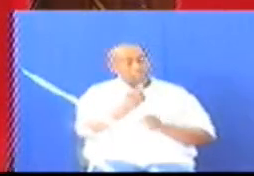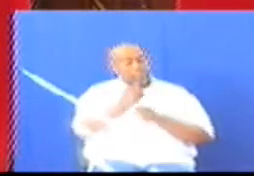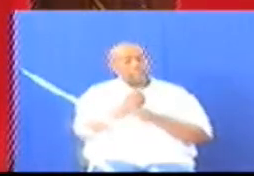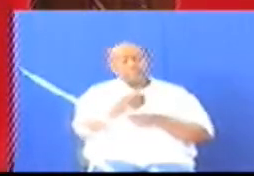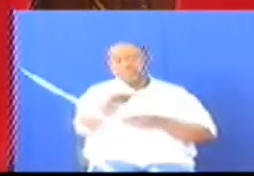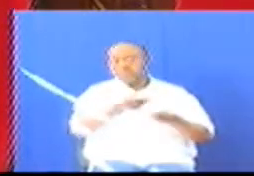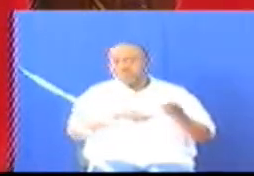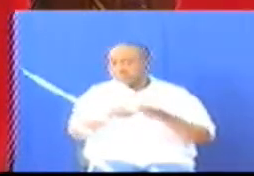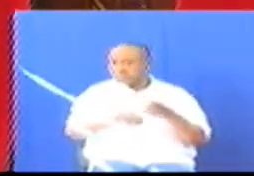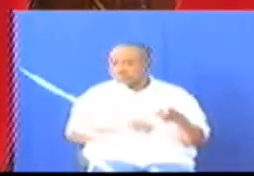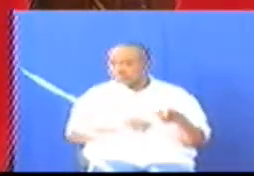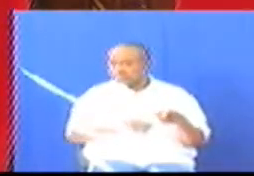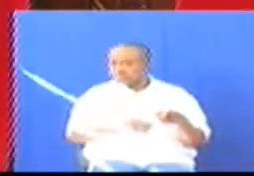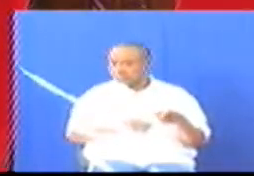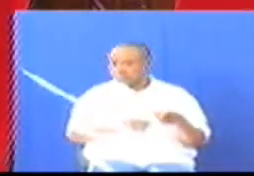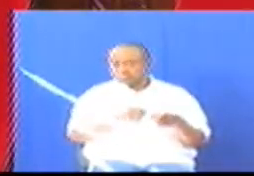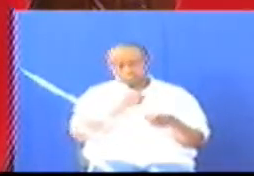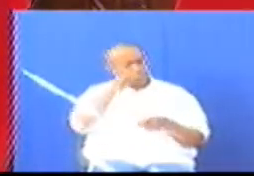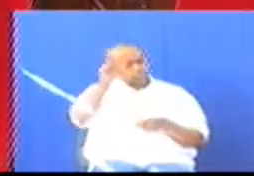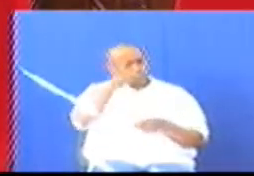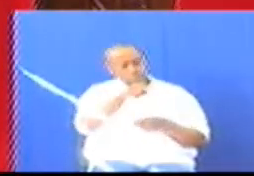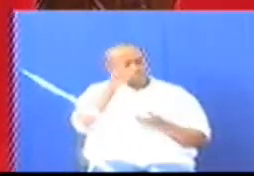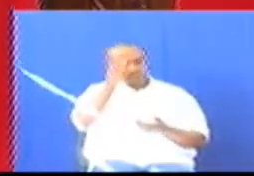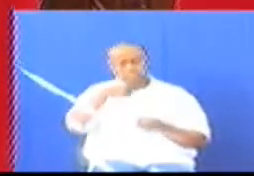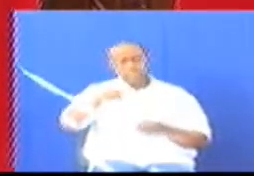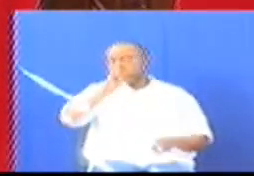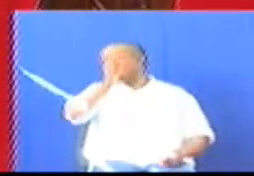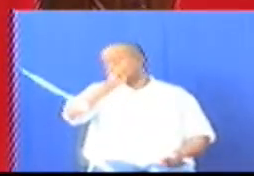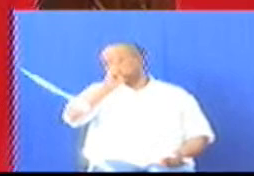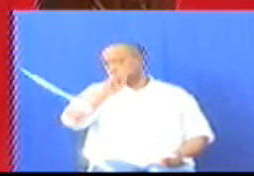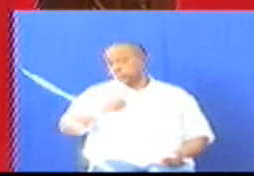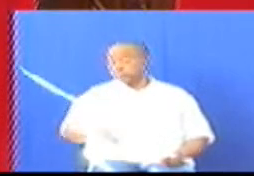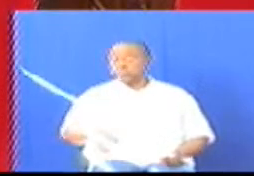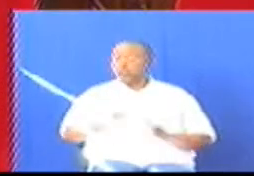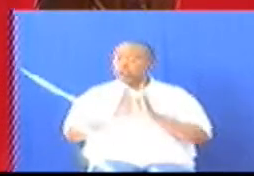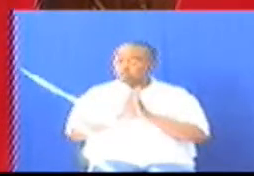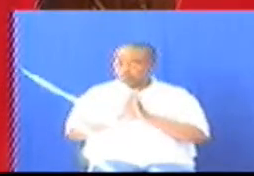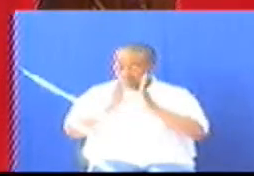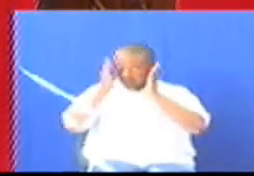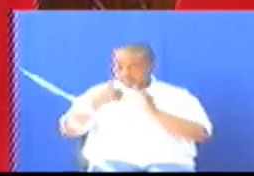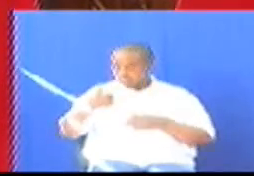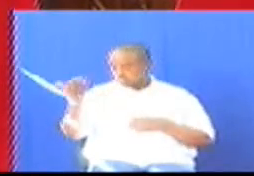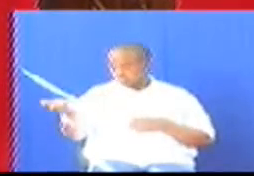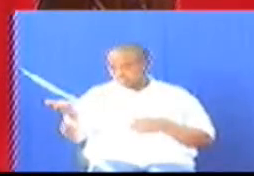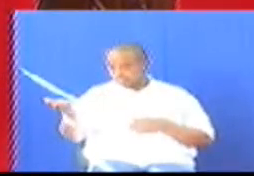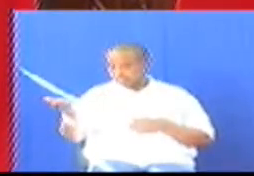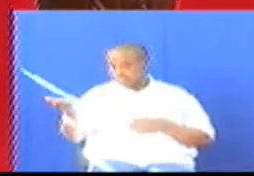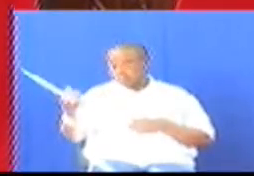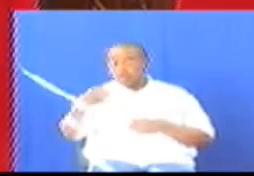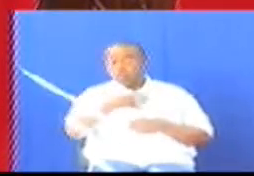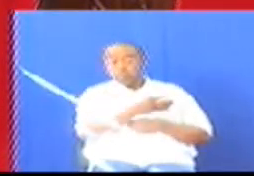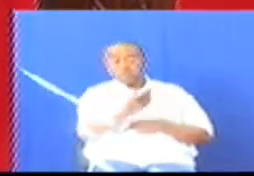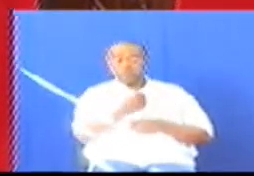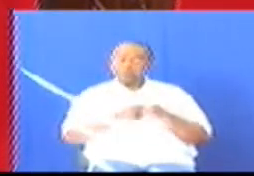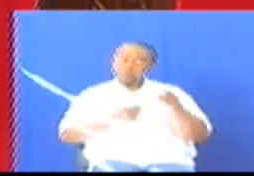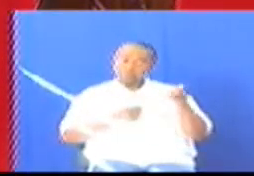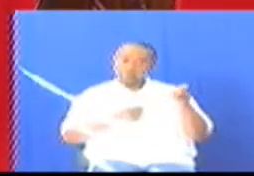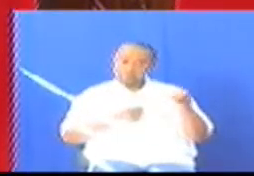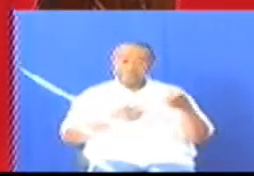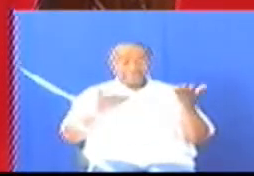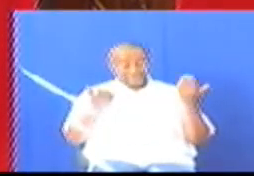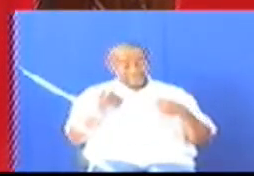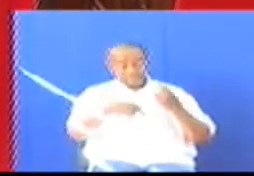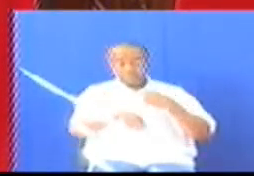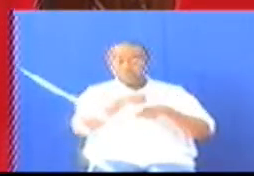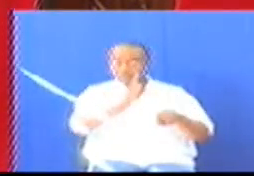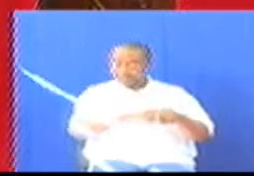Hii si sawa. Naomba Mheshimiwa Spika, serikali ichukue jambo hili. Mheshimiwa Waziri wa Fedha, nafikiria sasa umefika wakati hawa